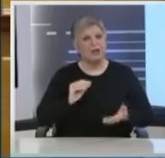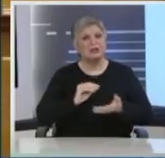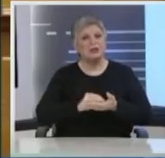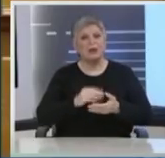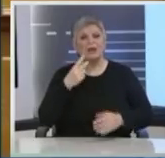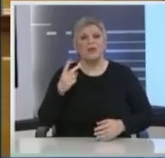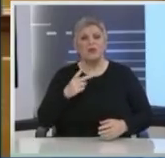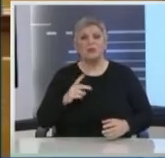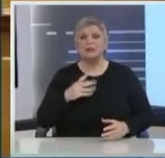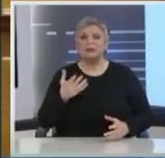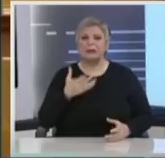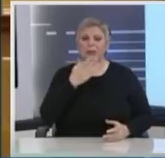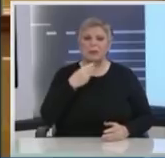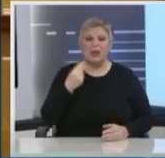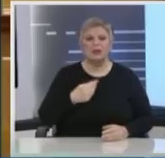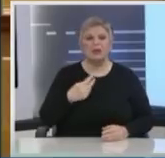διαφορετικοί κόσμοι.